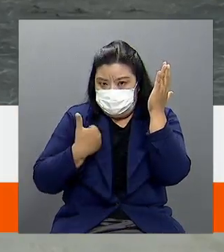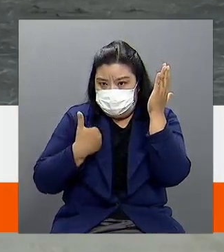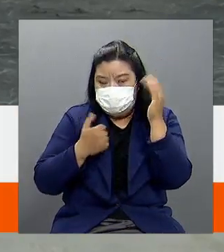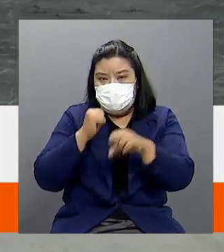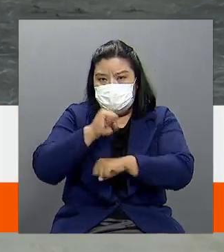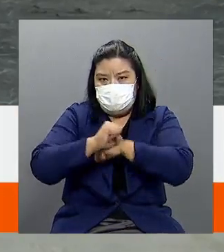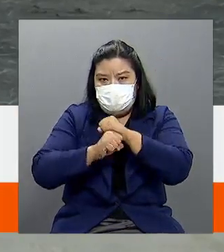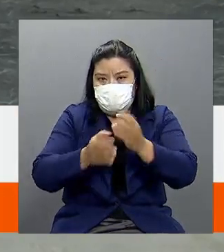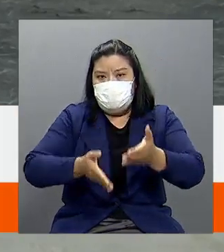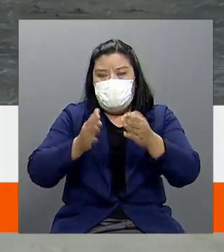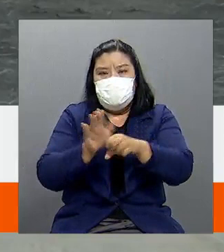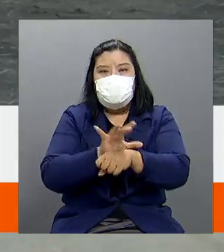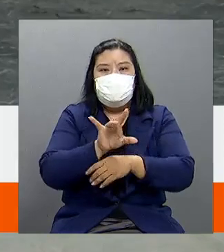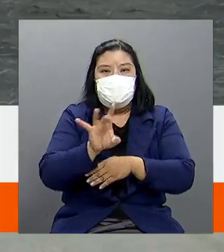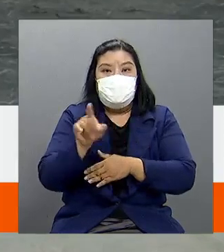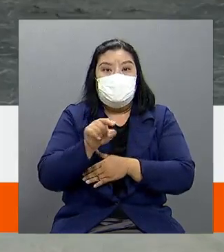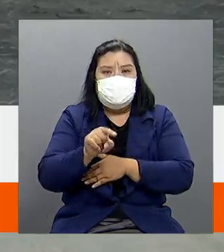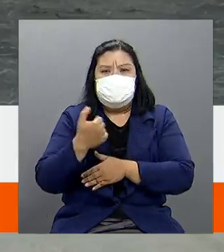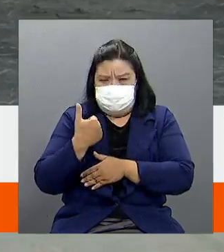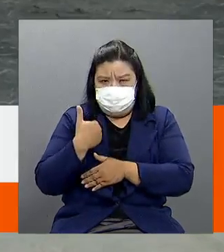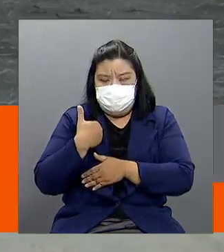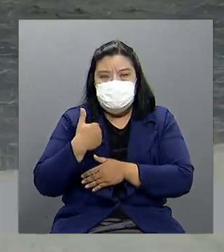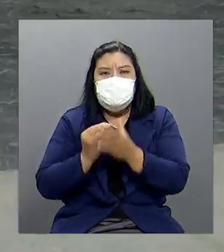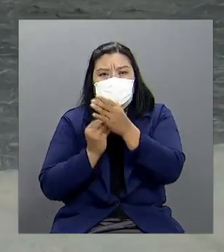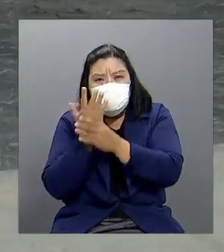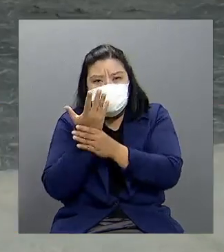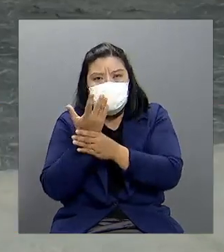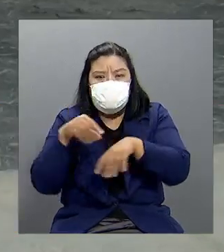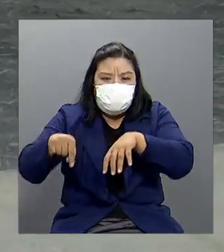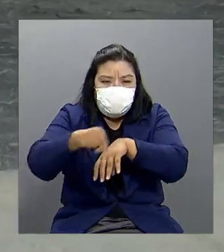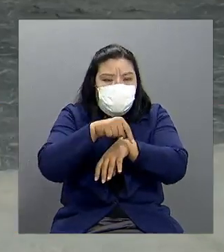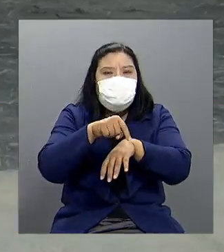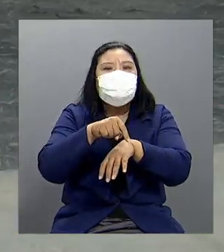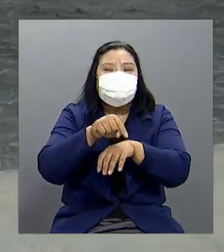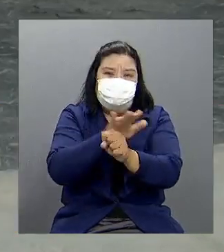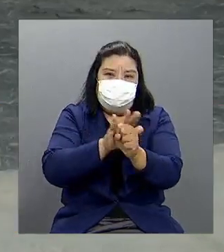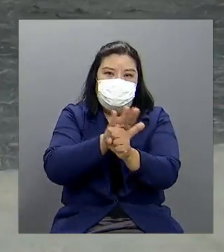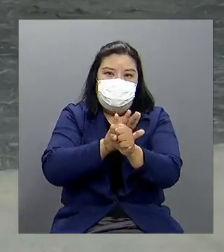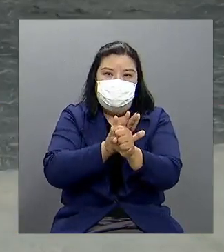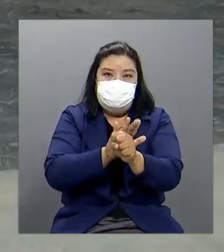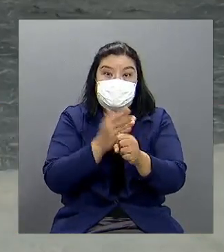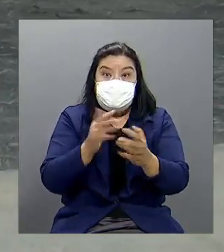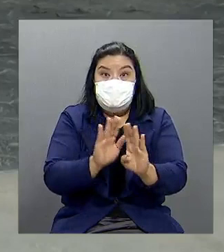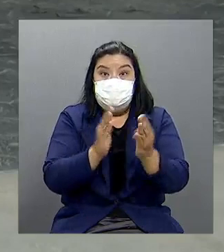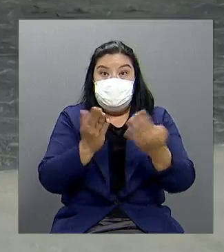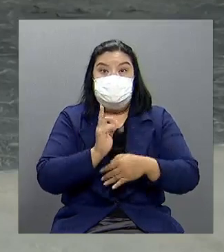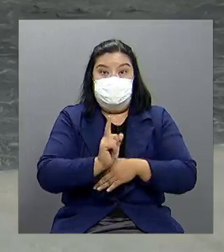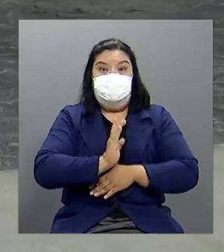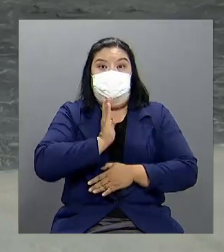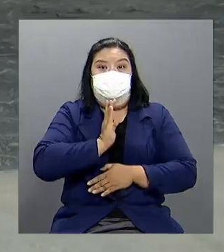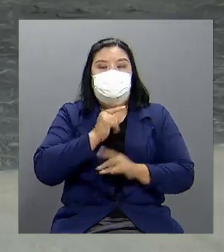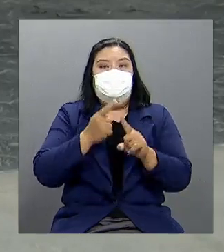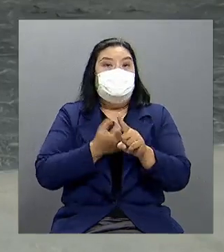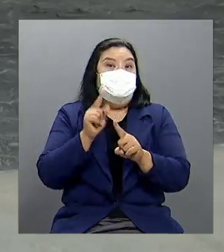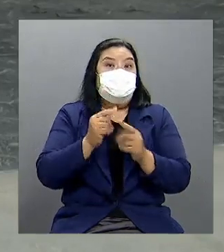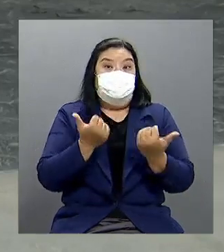คะเหลือเพียงการตกแต่งภูมิทัศน์แล้วก็การติดตั้งครุภัณฑ์วิทยาศาสตร์ค่ะทางนี้จะมีการเปิดอย่างเป็นทางการในเดือนพฤศจิกายนปีนี้ซึ่งเป็นช่วงเวล